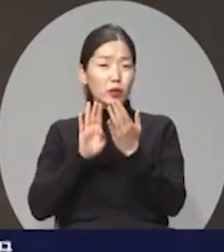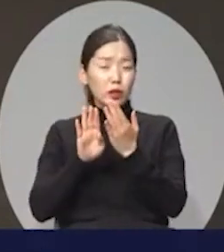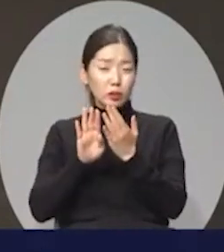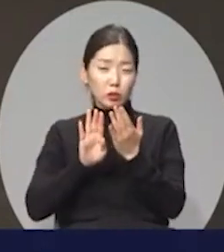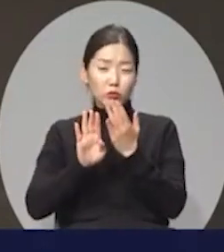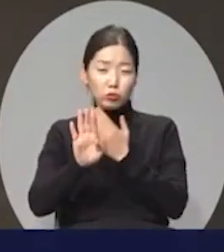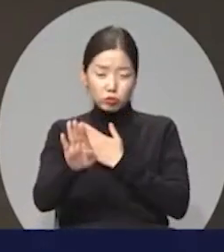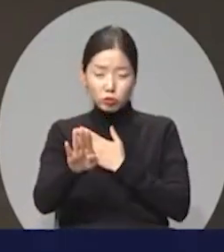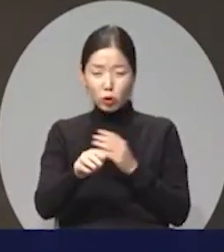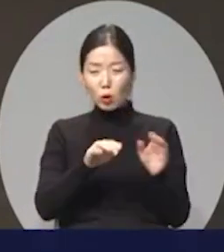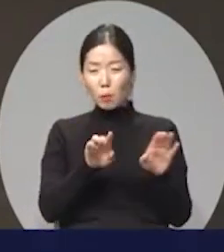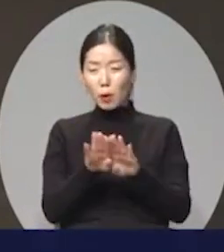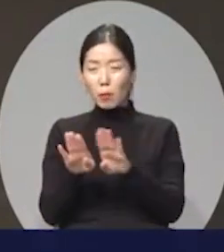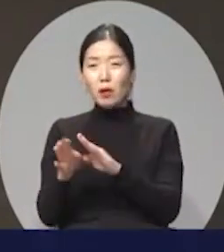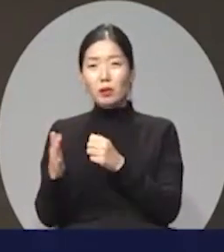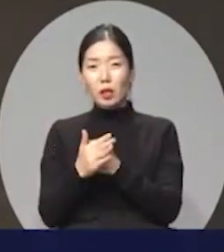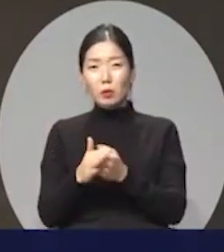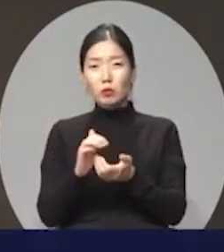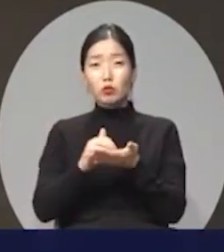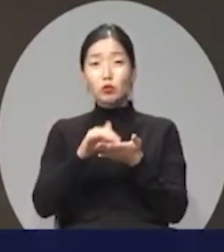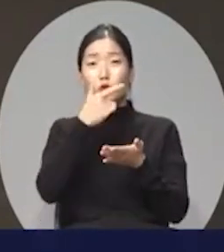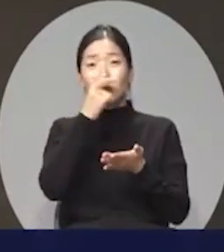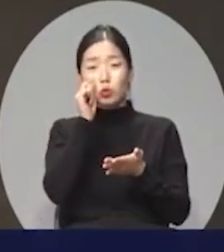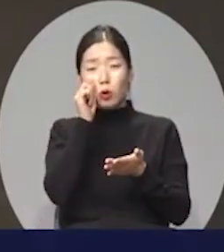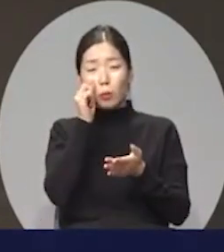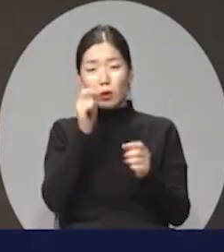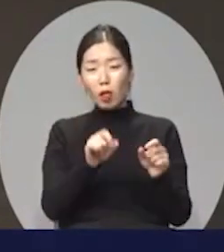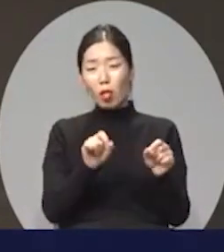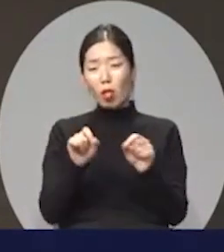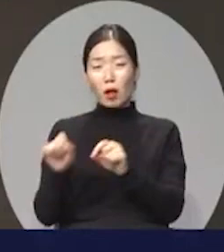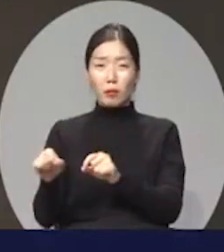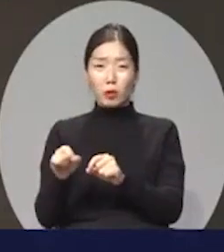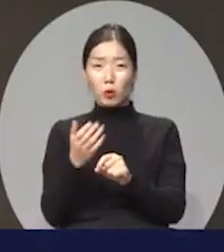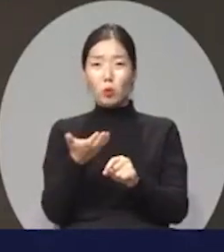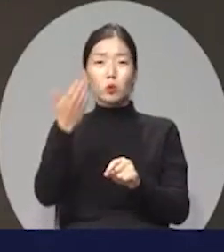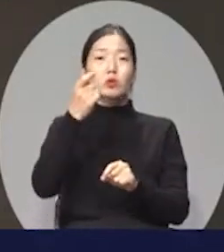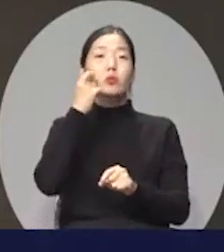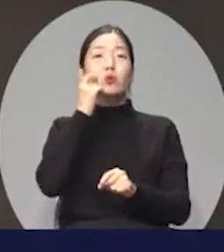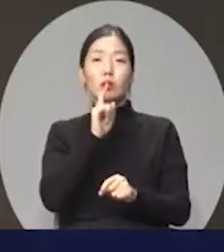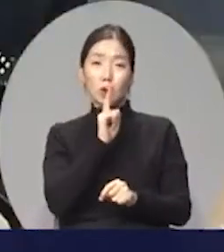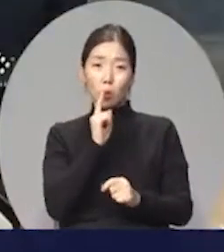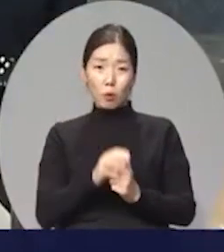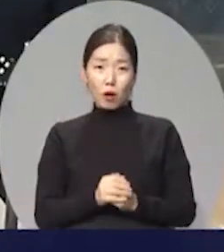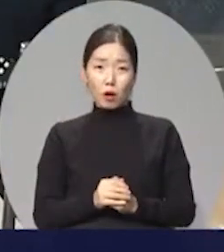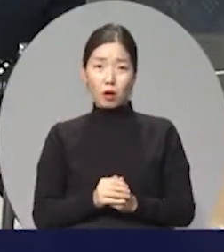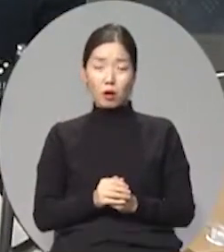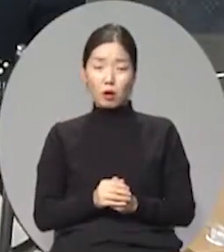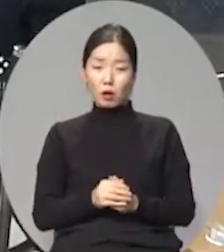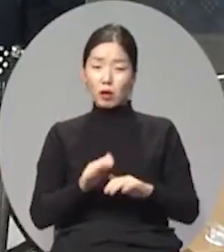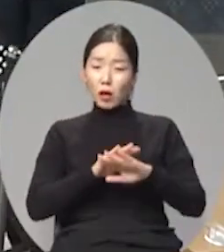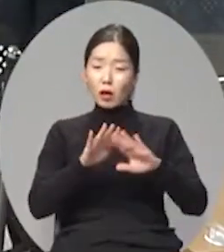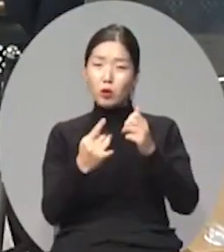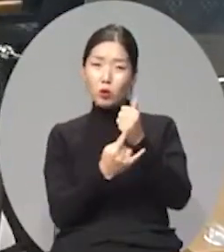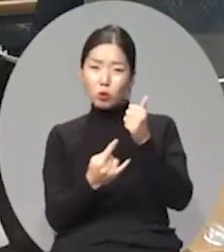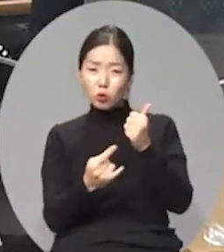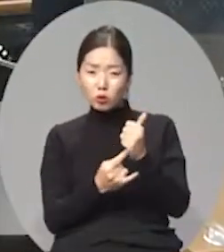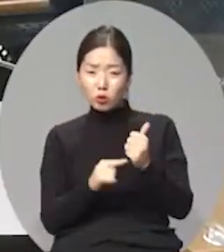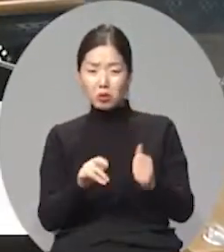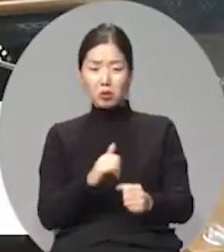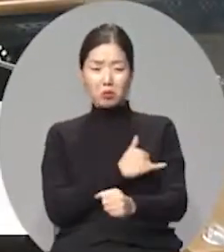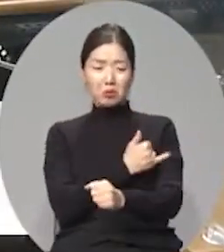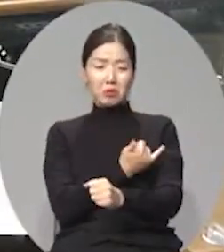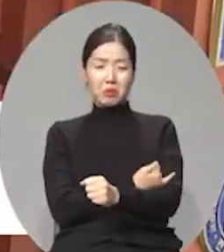있다며 출석 일수가 부족하면 유급 대상이라고 적혀 있습니다. 학대 사건 대책위 측은 인권 감수성